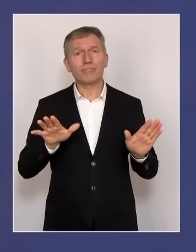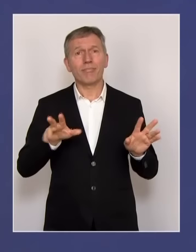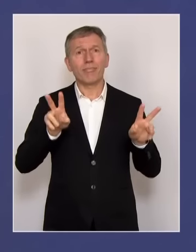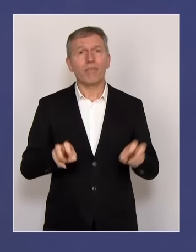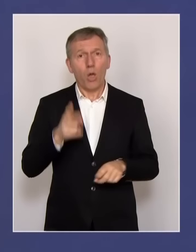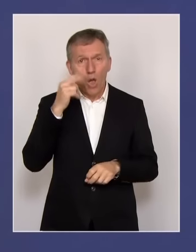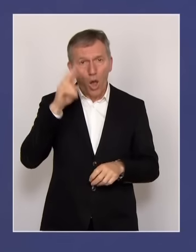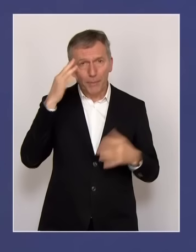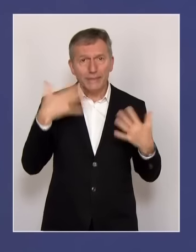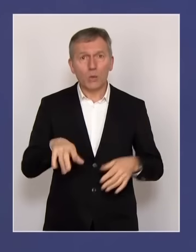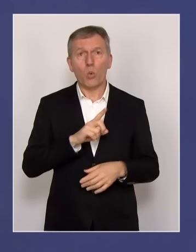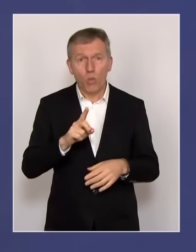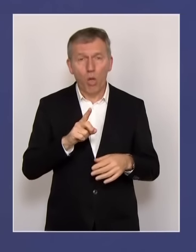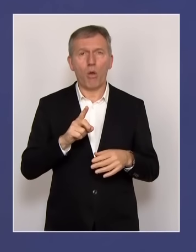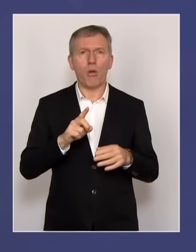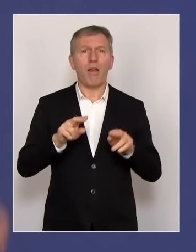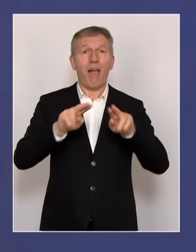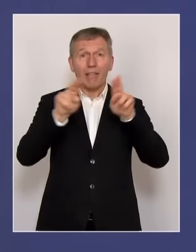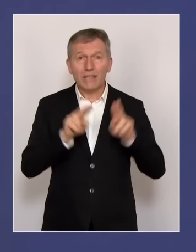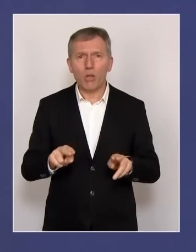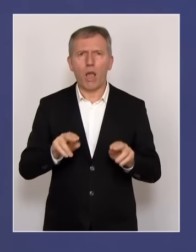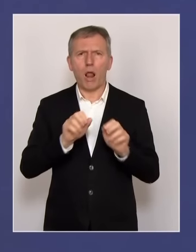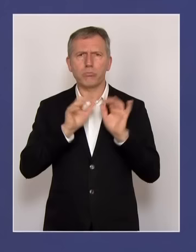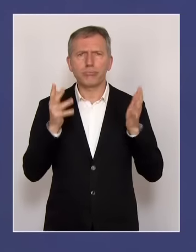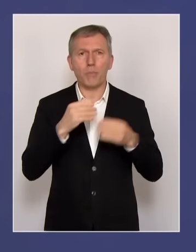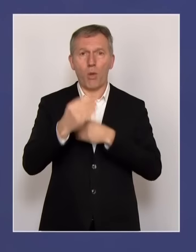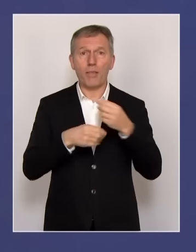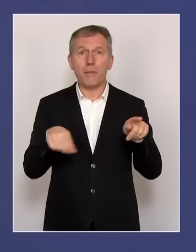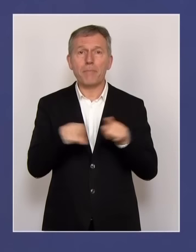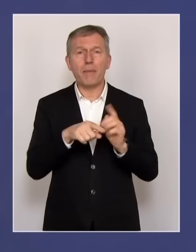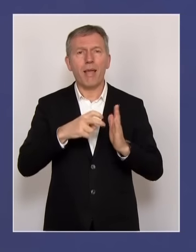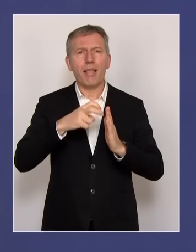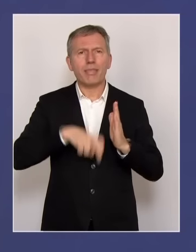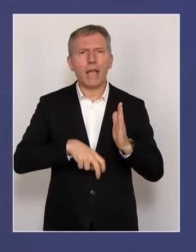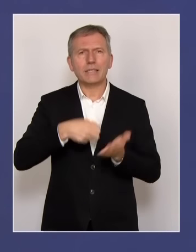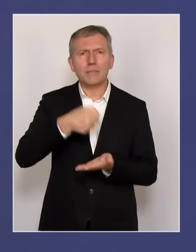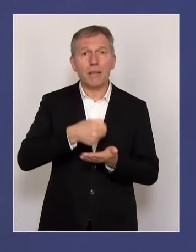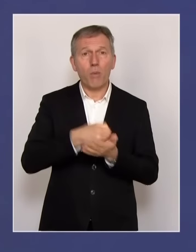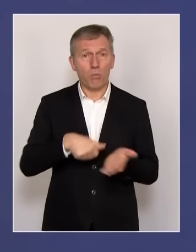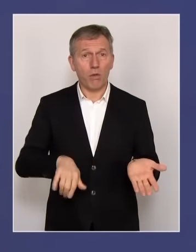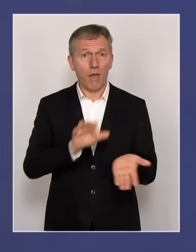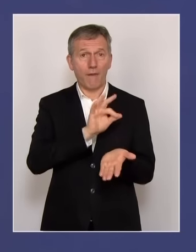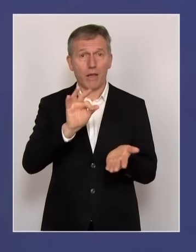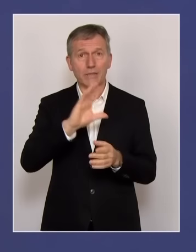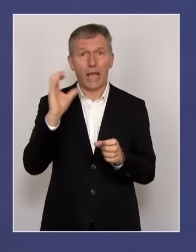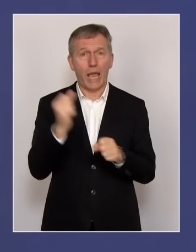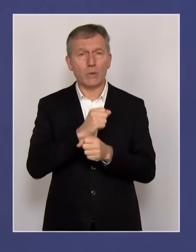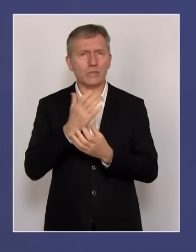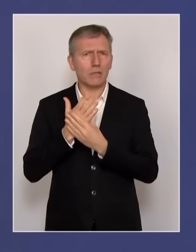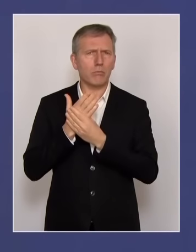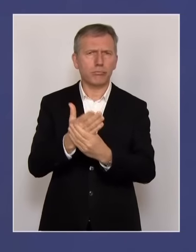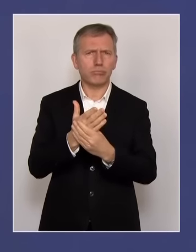c'est un débat que nous devons porter à l'échelle internationale comme nous l'avons fait sur la taxe minimale et comme la France a réussi à le porter